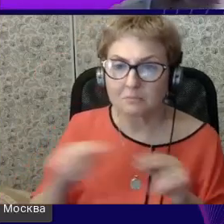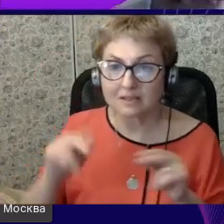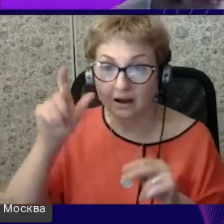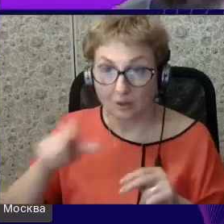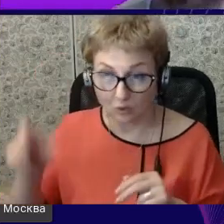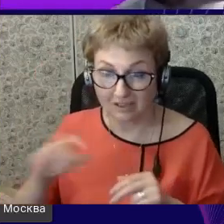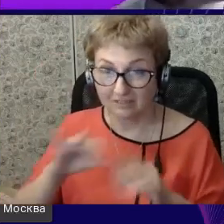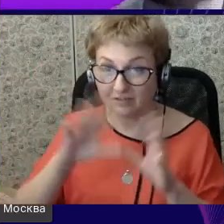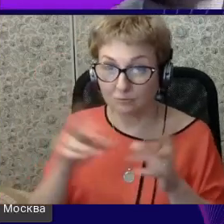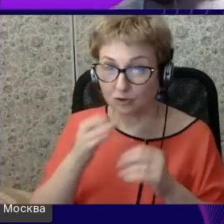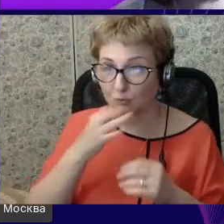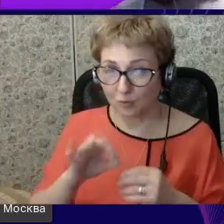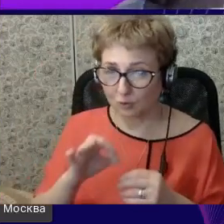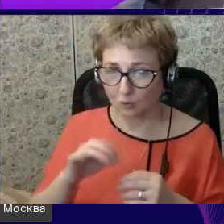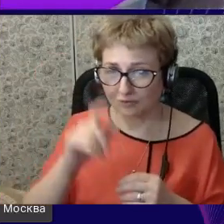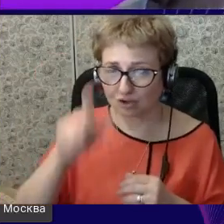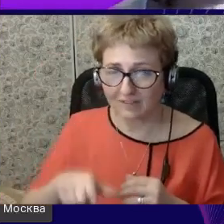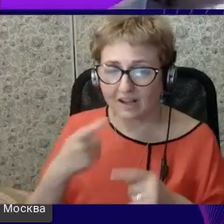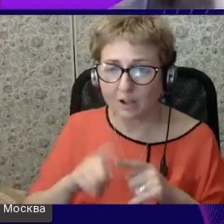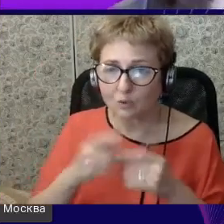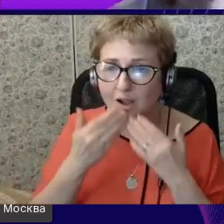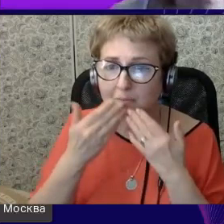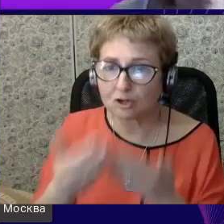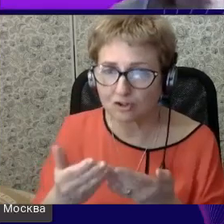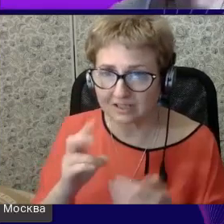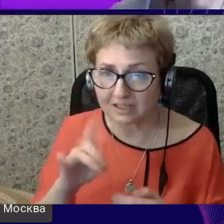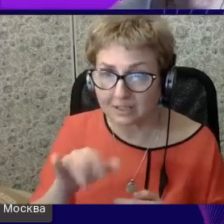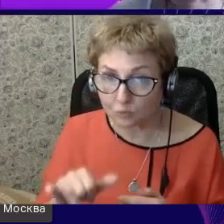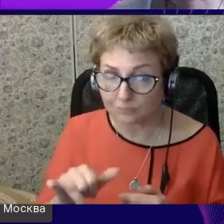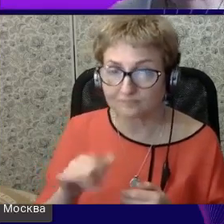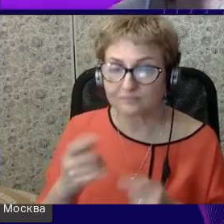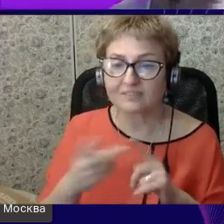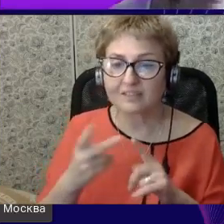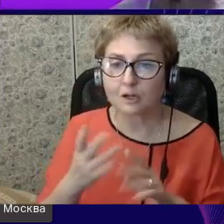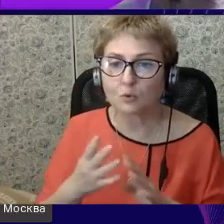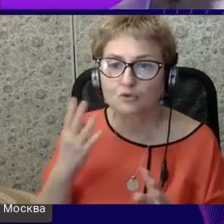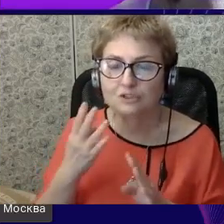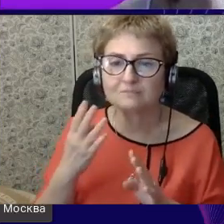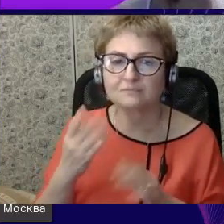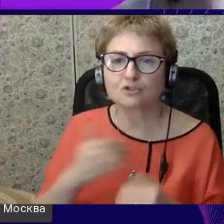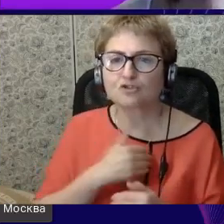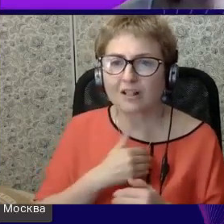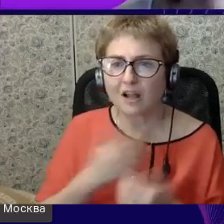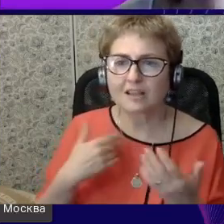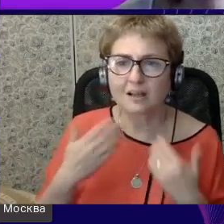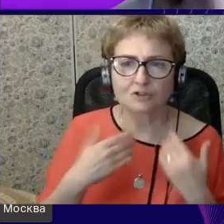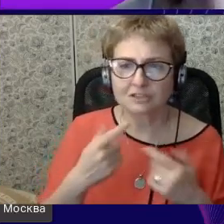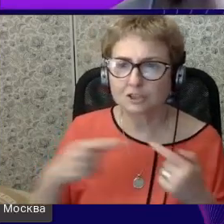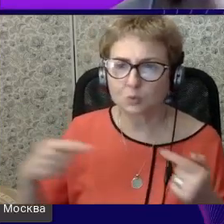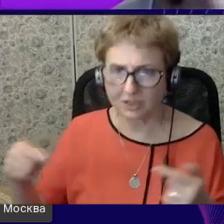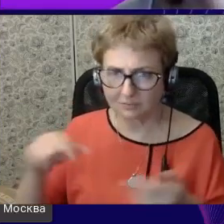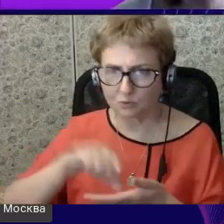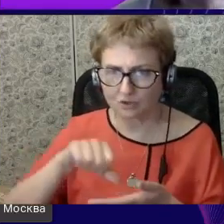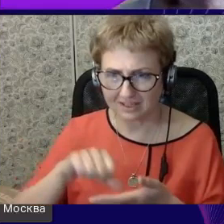слышит тренера, человек после этого слышит родителя, педагога, вот, и вообще любого другого человека, который к нему обращается.